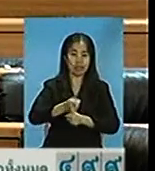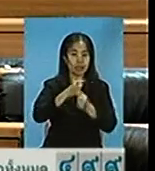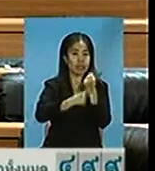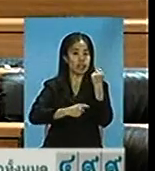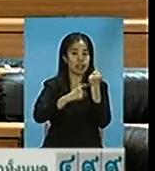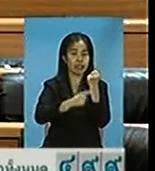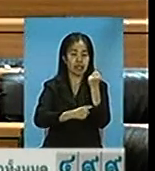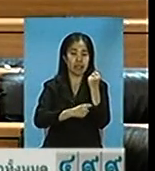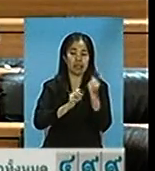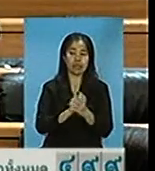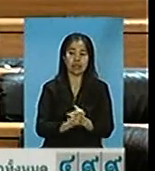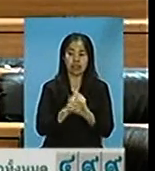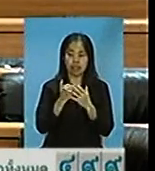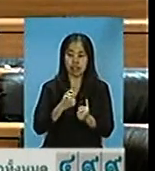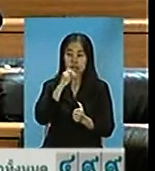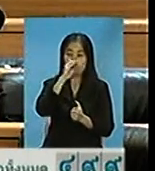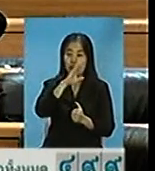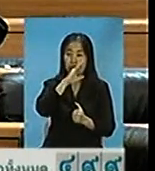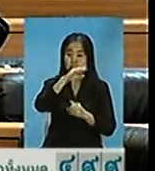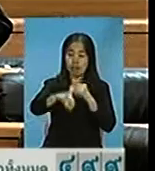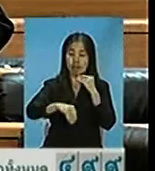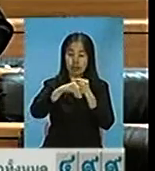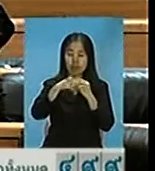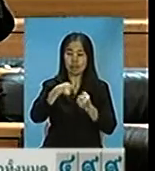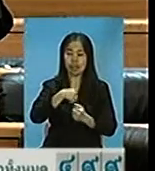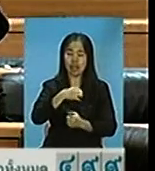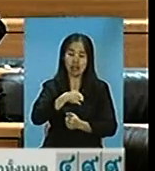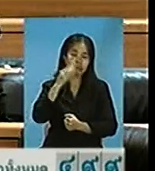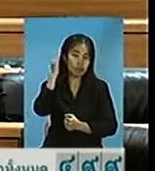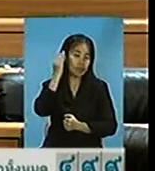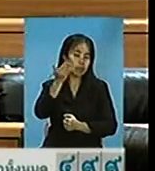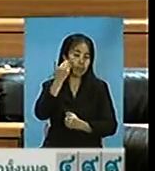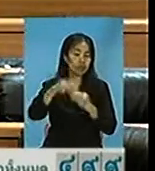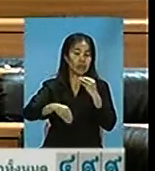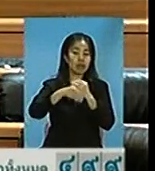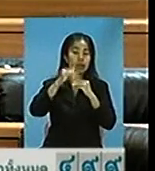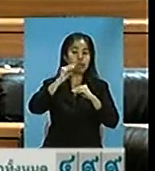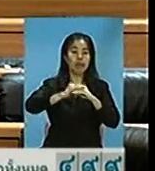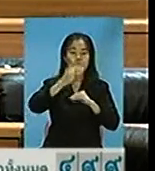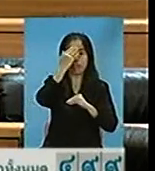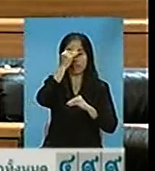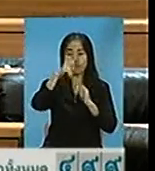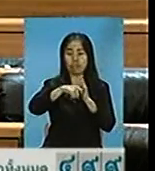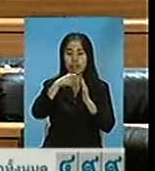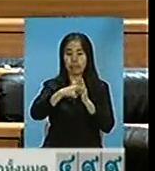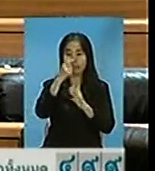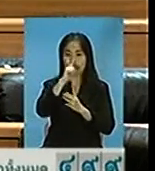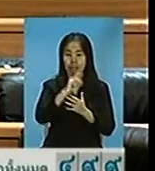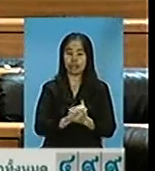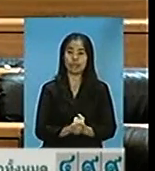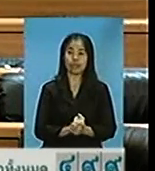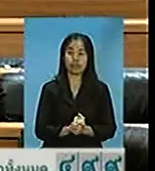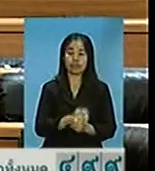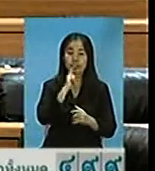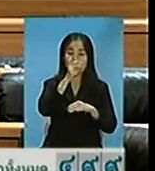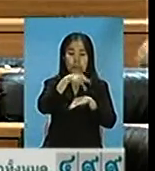านครับที่ท่านเพิ่มเข้ามาผมก็อยากจะฟังความคิดเห็นว่าท่านเพิ่มมาเพื่ออะไรและท่านประธานคงทราบนะครับว่